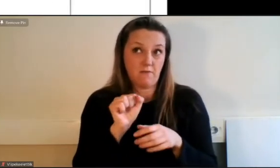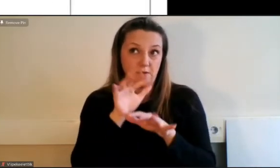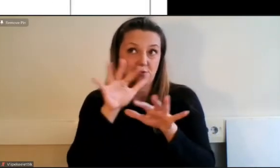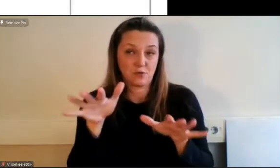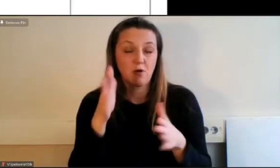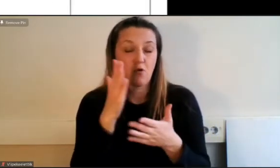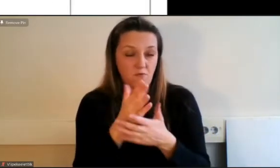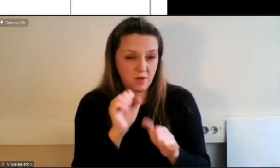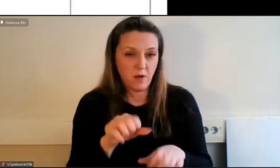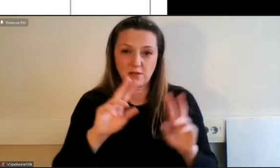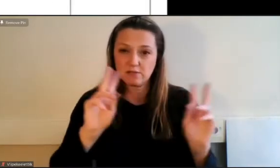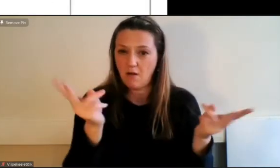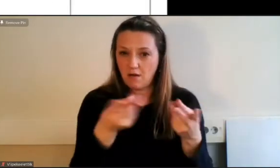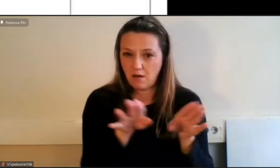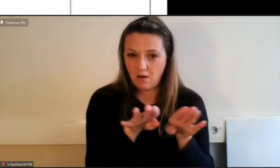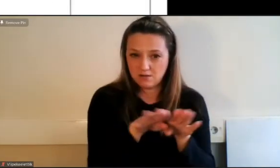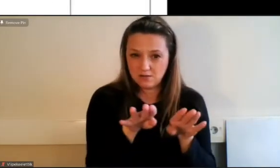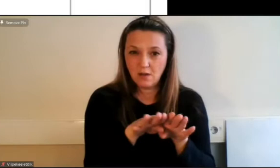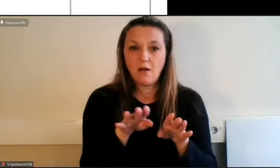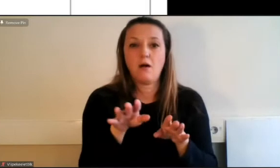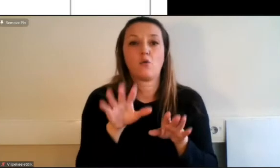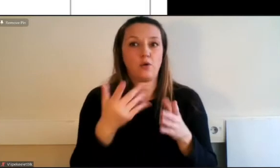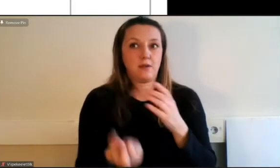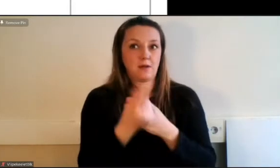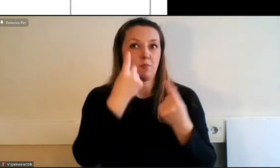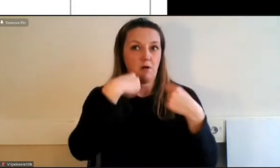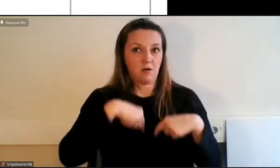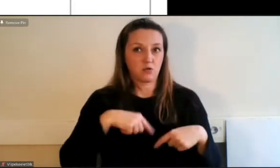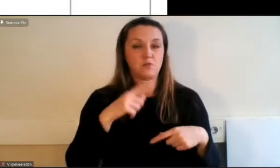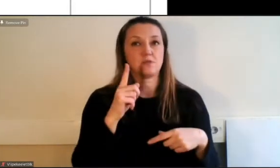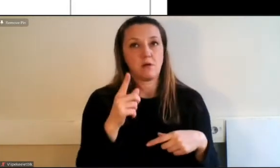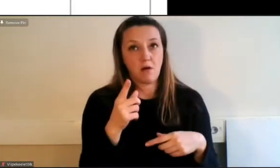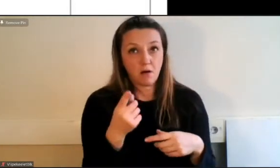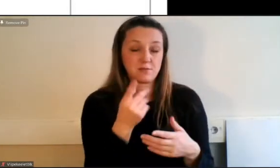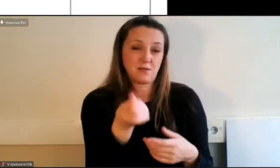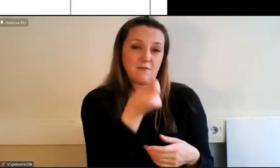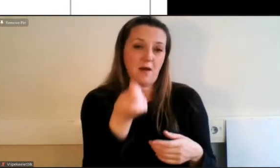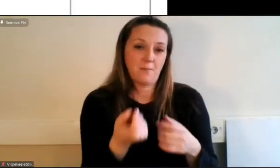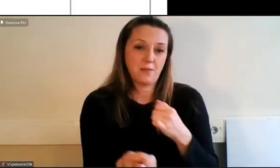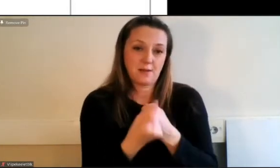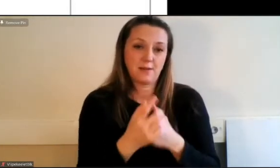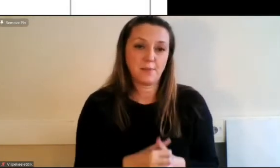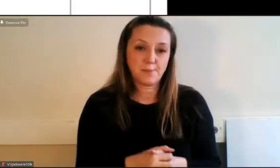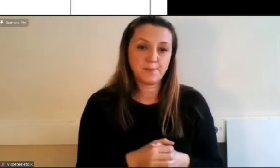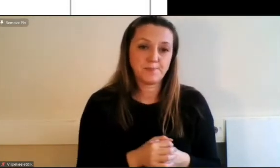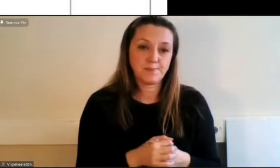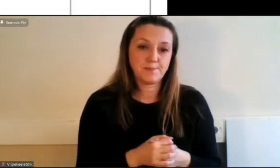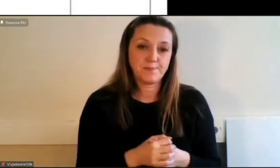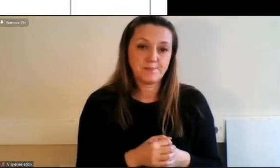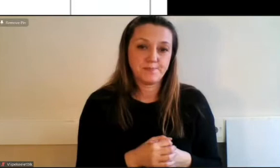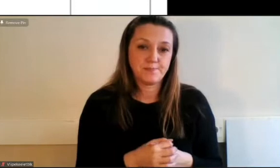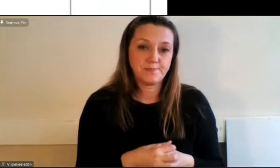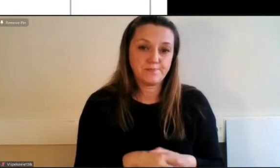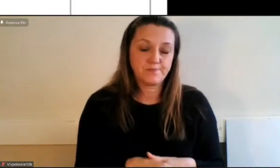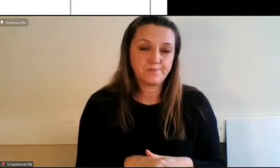Ja päriselu uuring sellest, kus vaadati vaktsineeritud ja vaktsineerimata nakatunuid